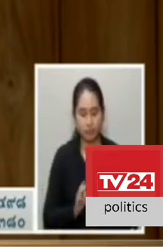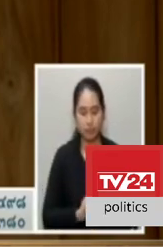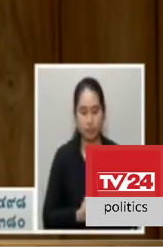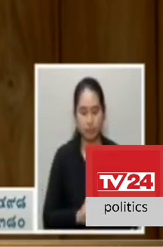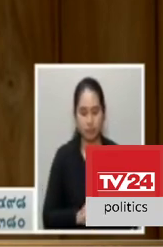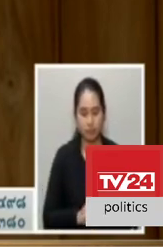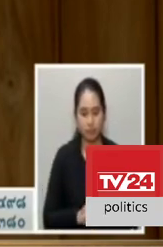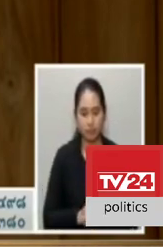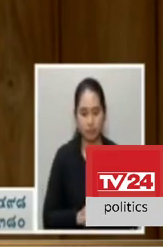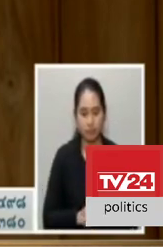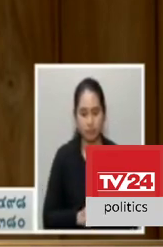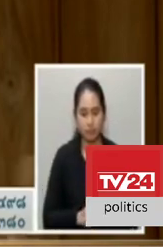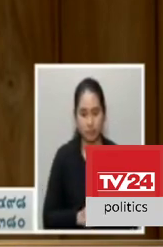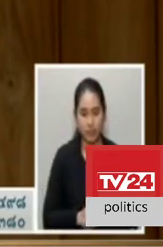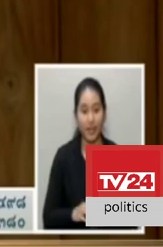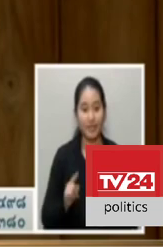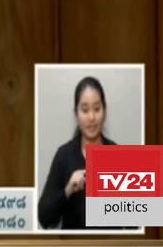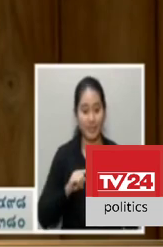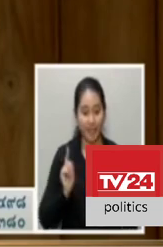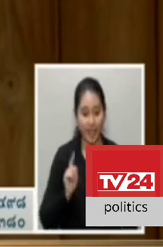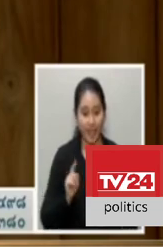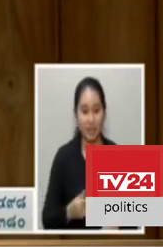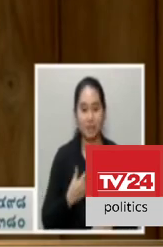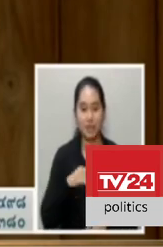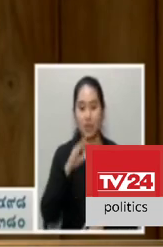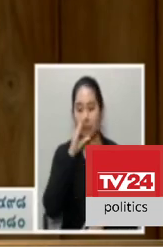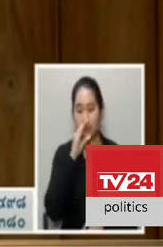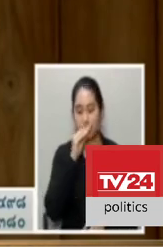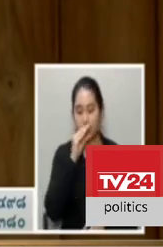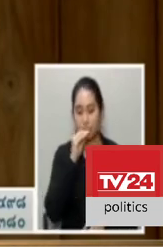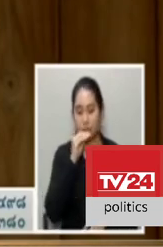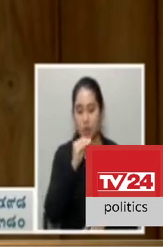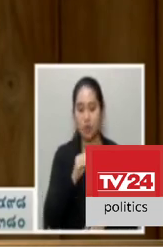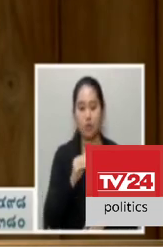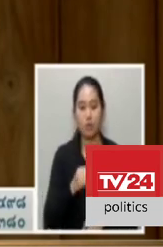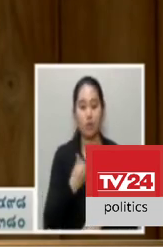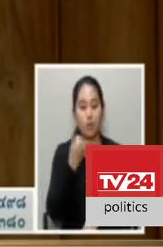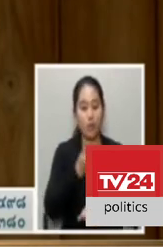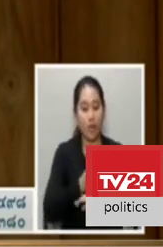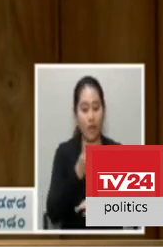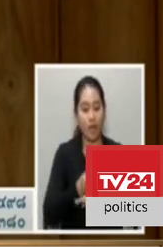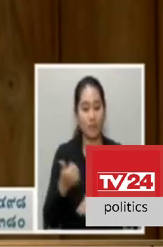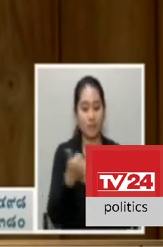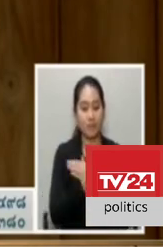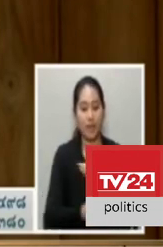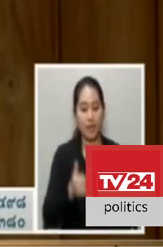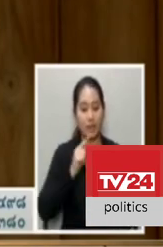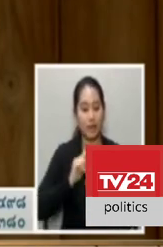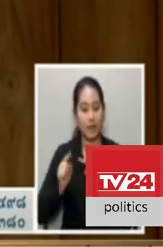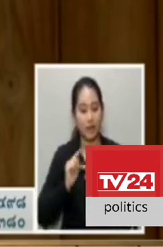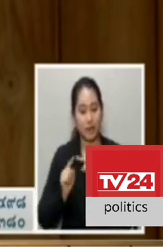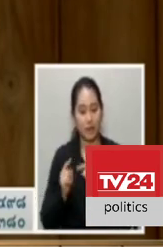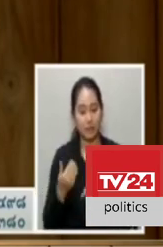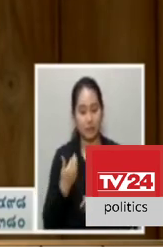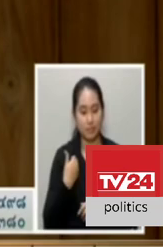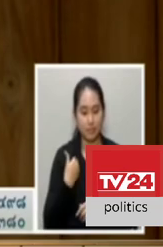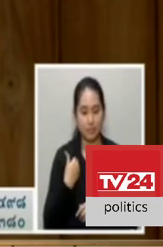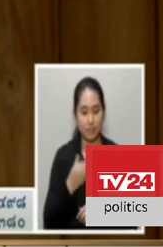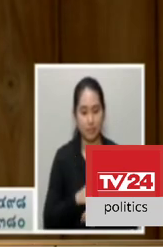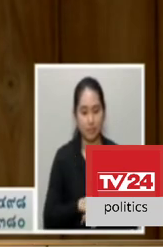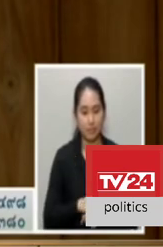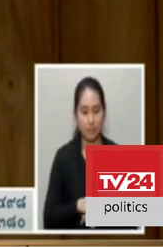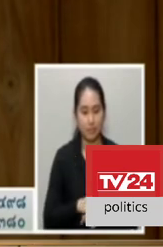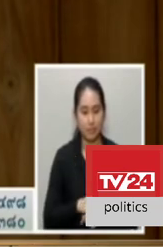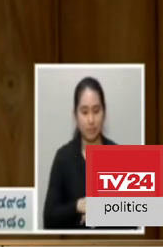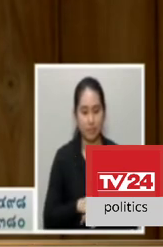ต่างๆในลักษณะต่างๆแต่คำพูดที่ออกมาจากปากผู้นำนะฮะที่มีถึงประ